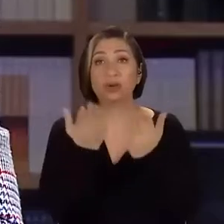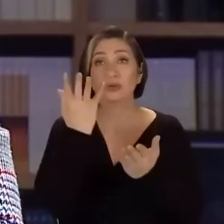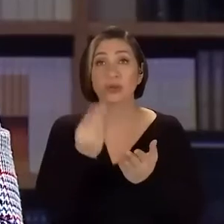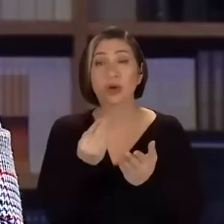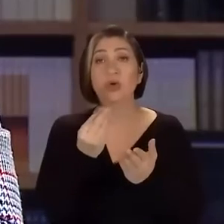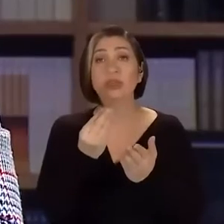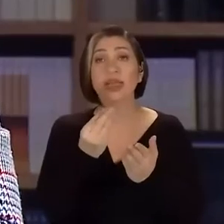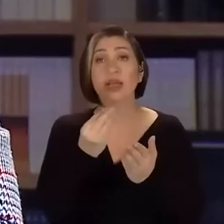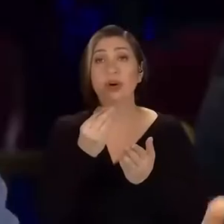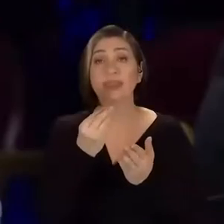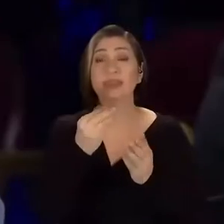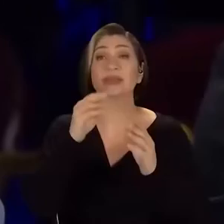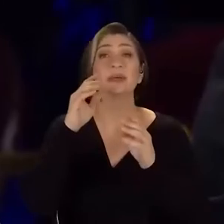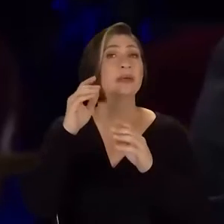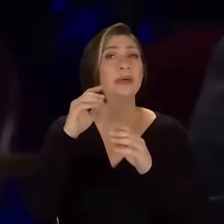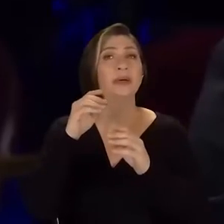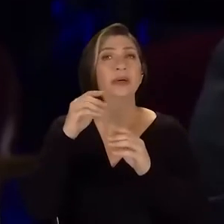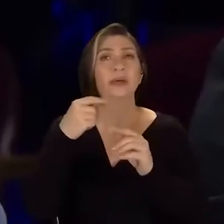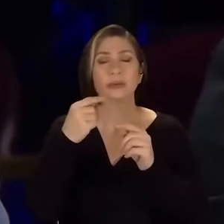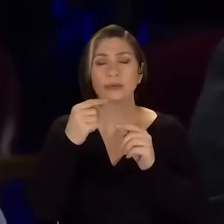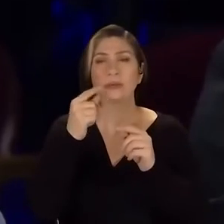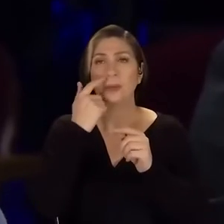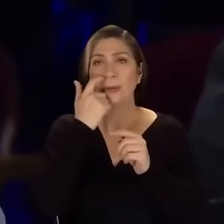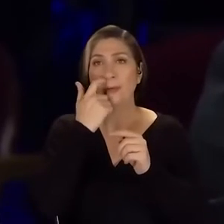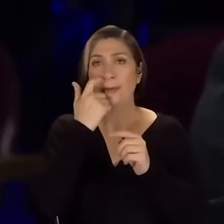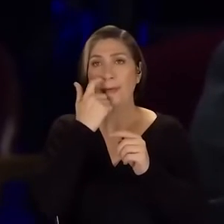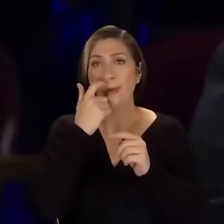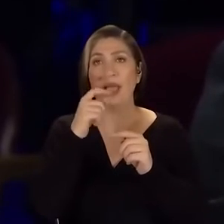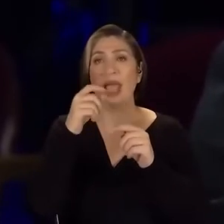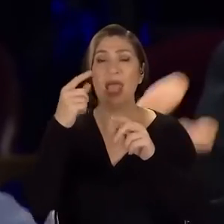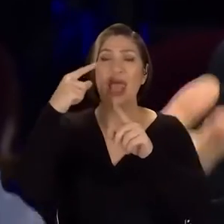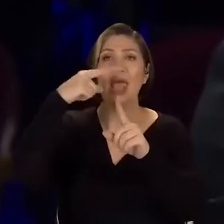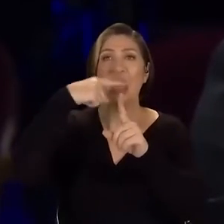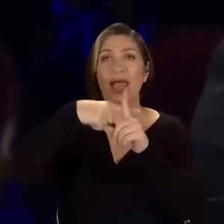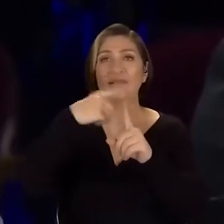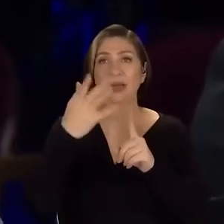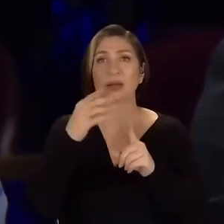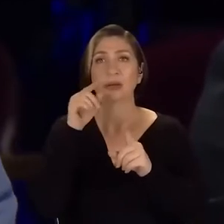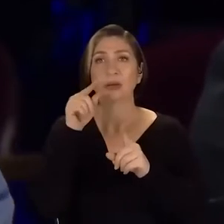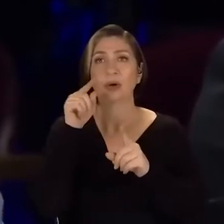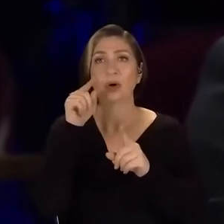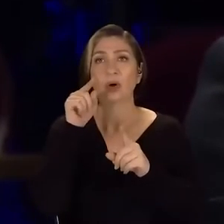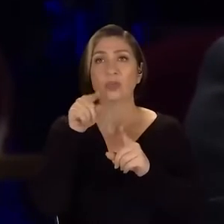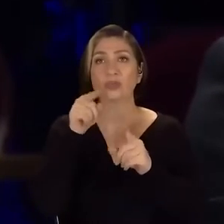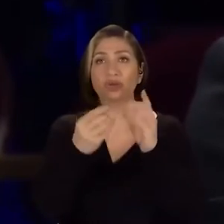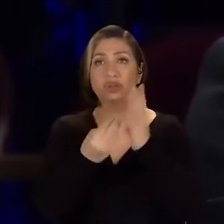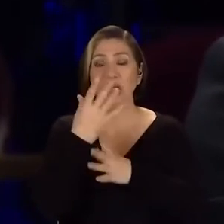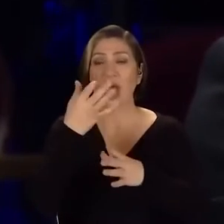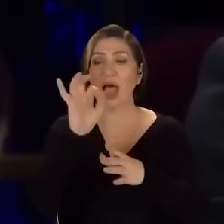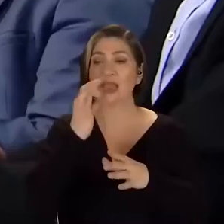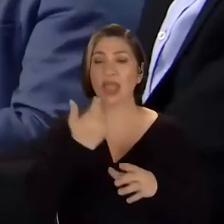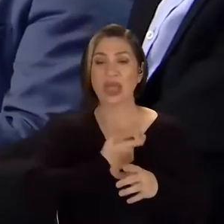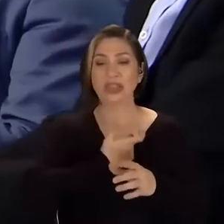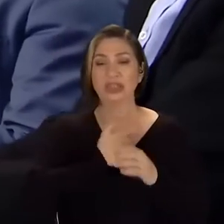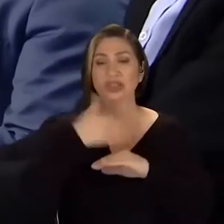altın da öyle zannedildiği gibi işte çok güvendi falan. 1932'de FDR, Roosevelt kanun çıkarttı. Altın yasa dışıdır